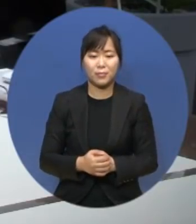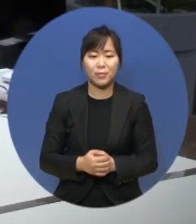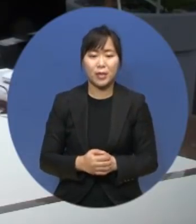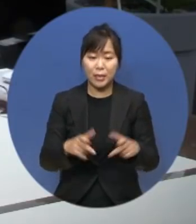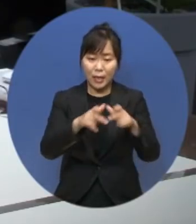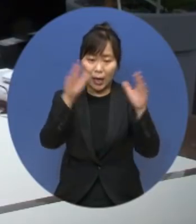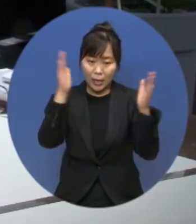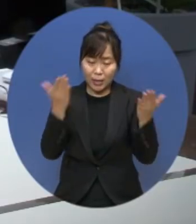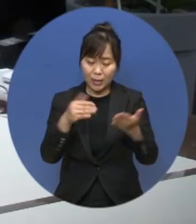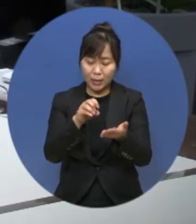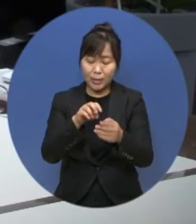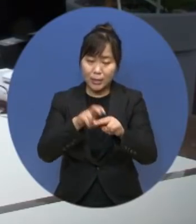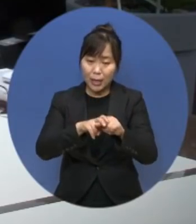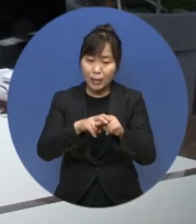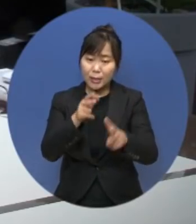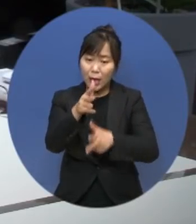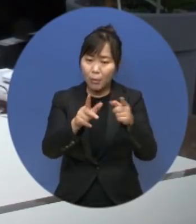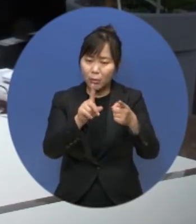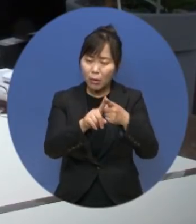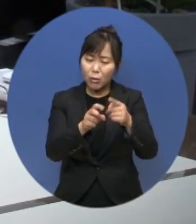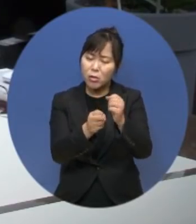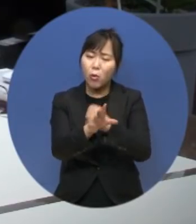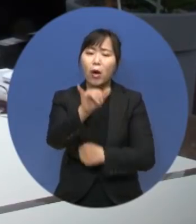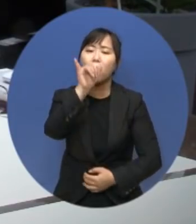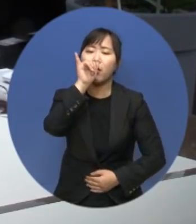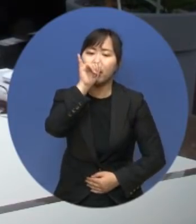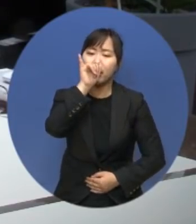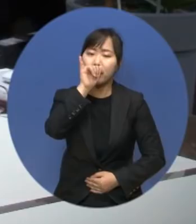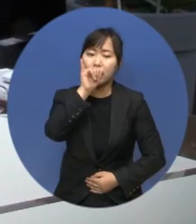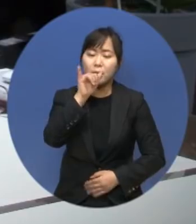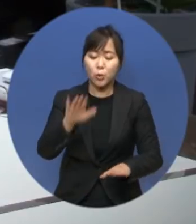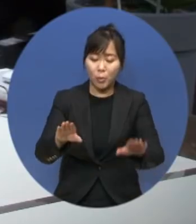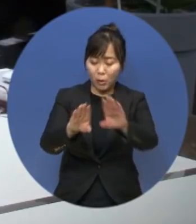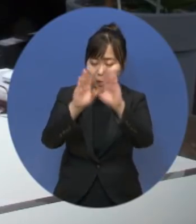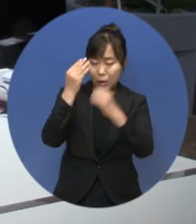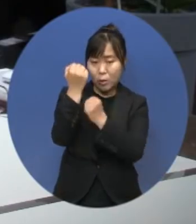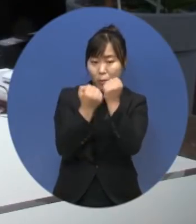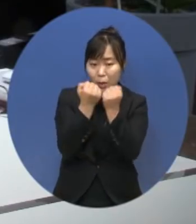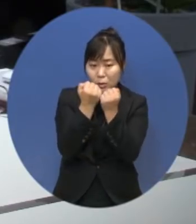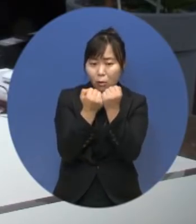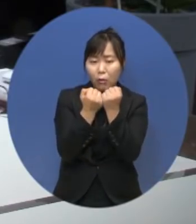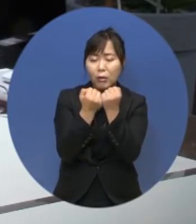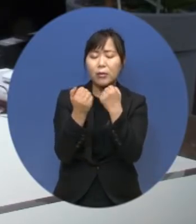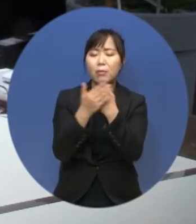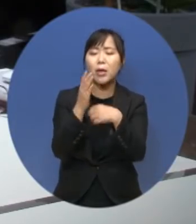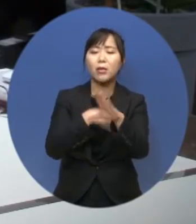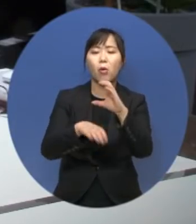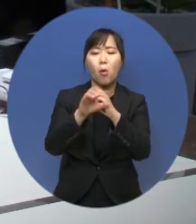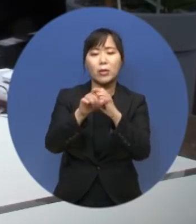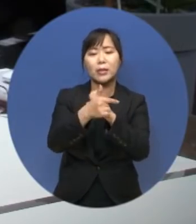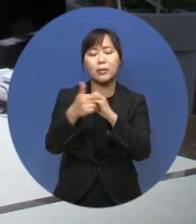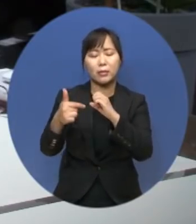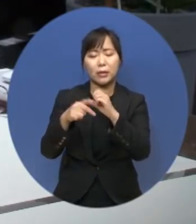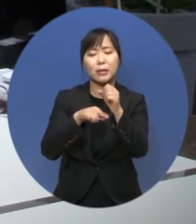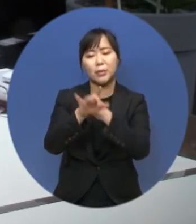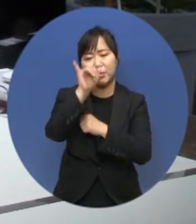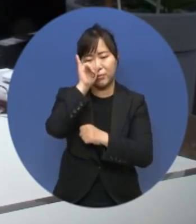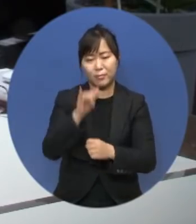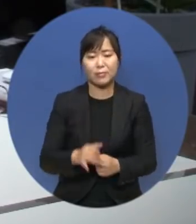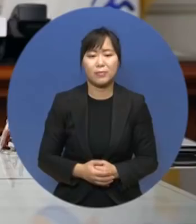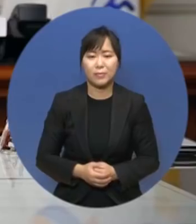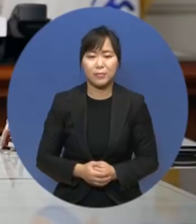학생들의 일자리 사업도 영향을 받고 있는 가운데 개최되는 워크숍이라 더 큰 의미로 다가오는 것